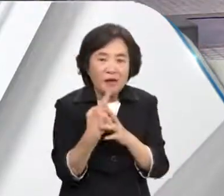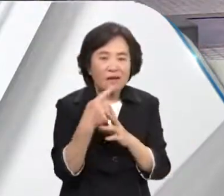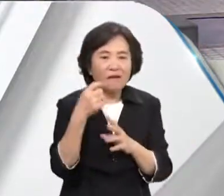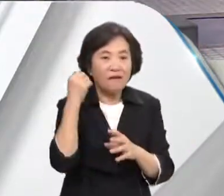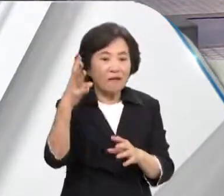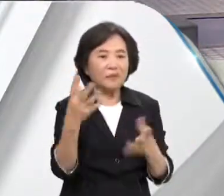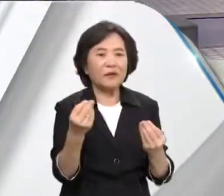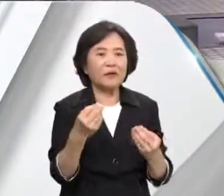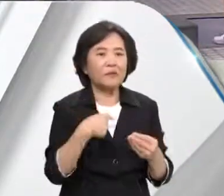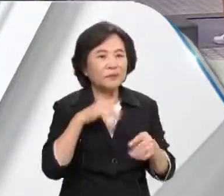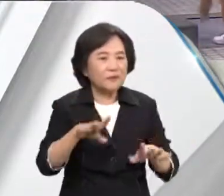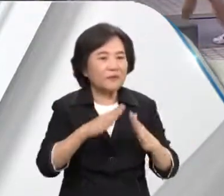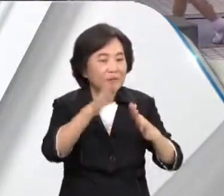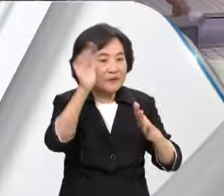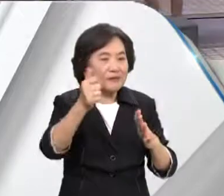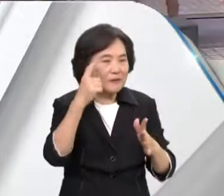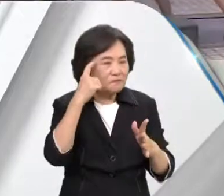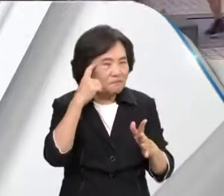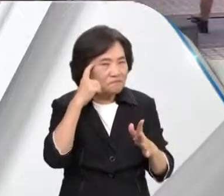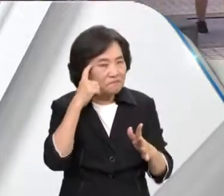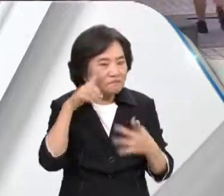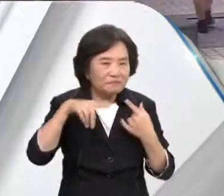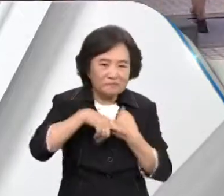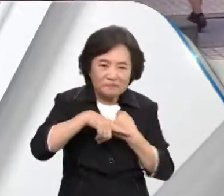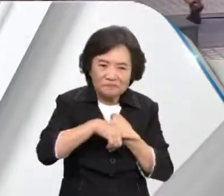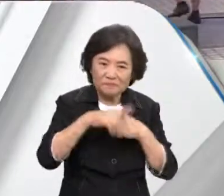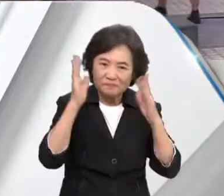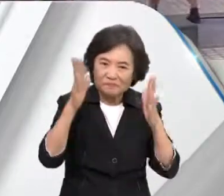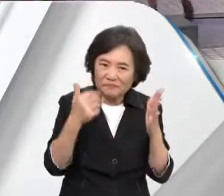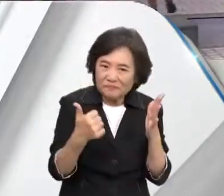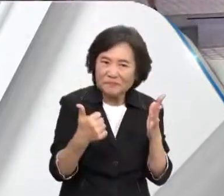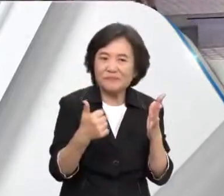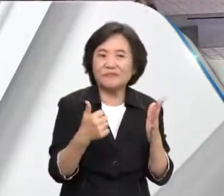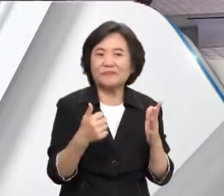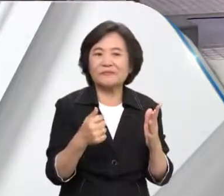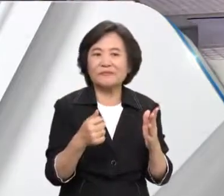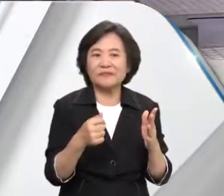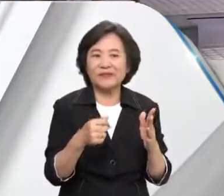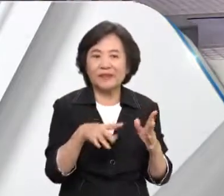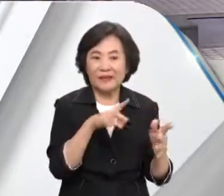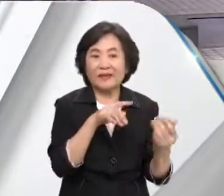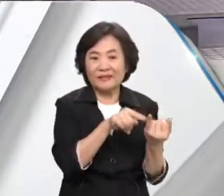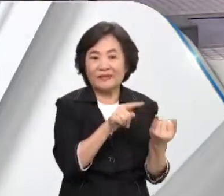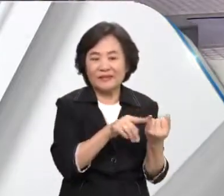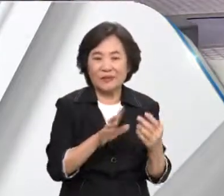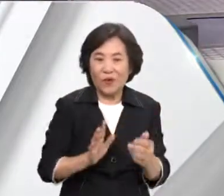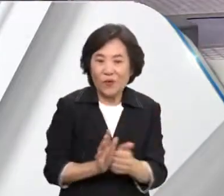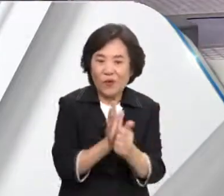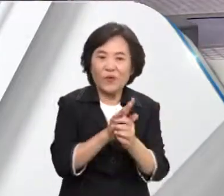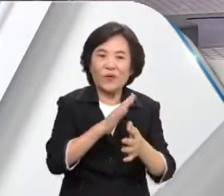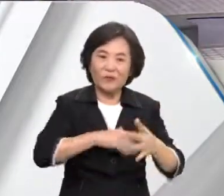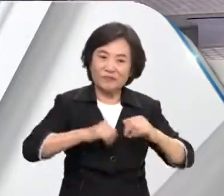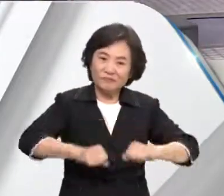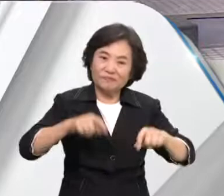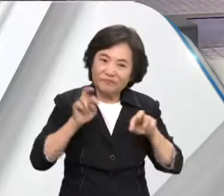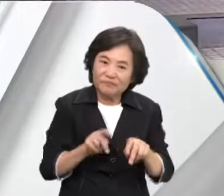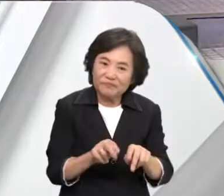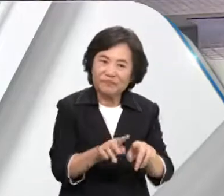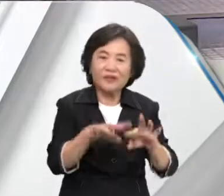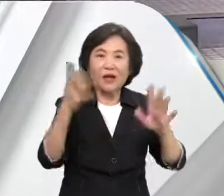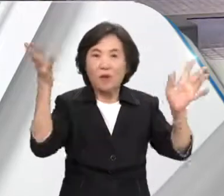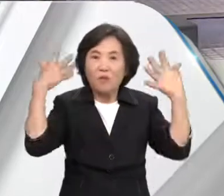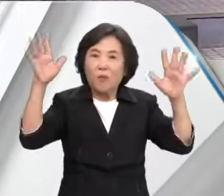我们市长的核心呐，他也非常鼓励这个健行和有氧活动